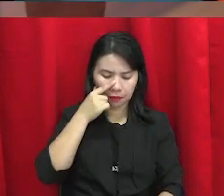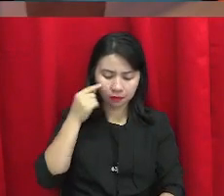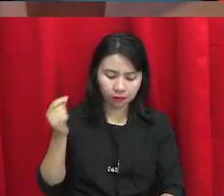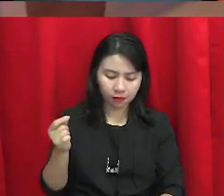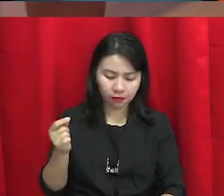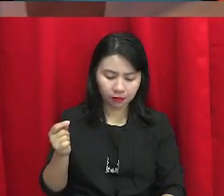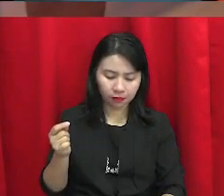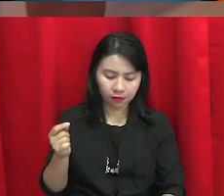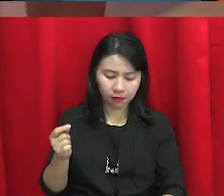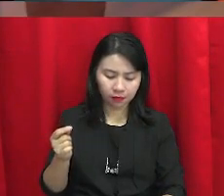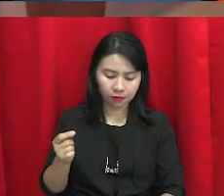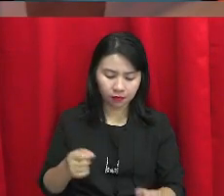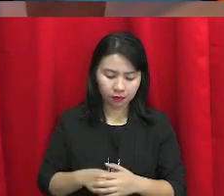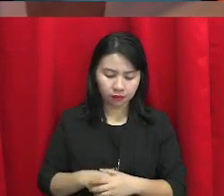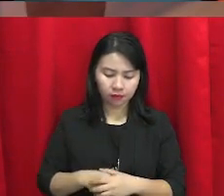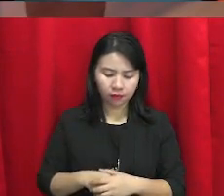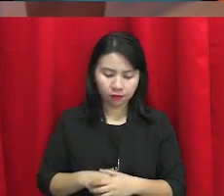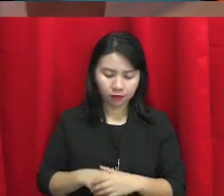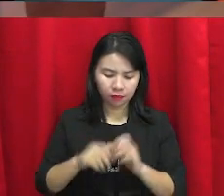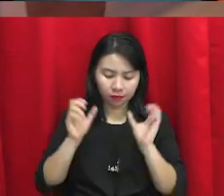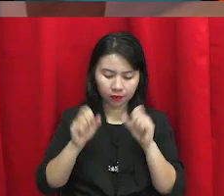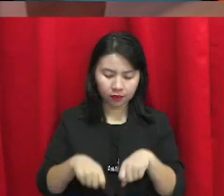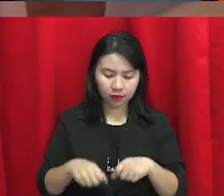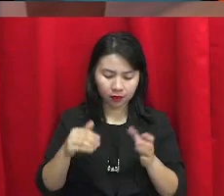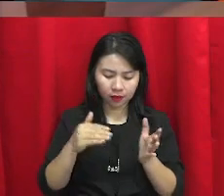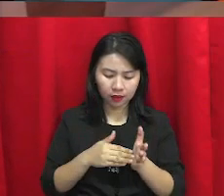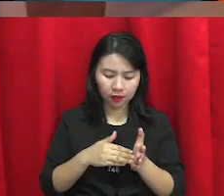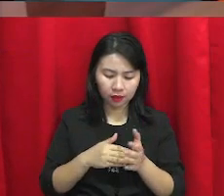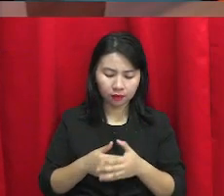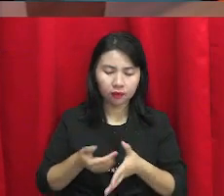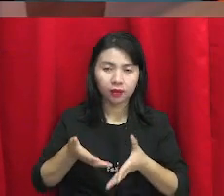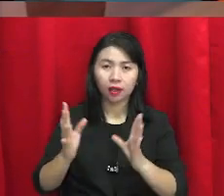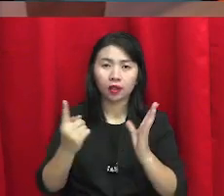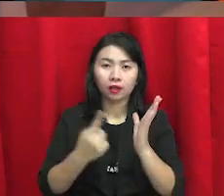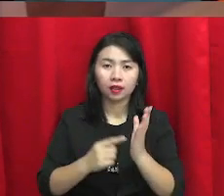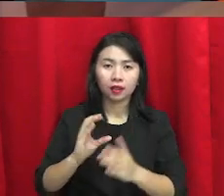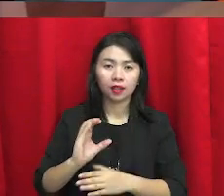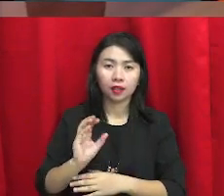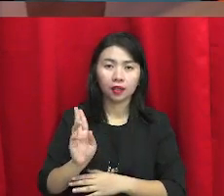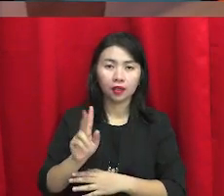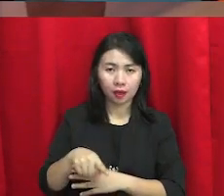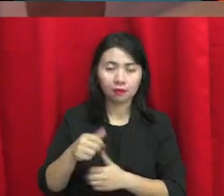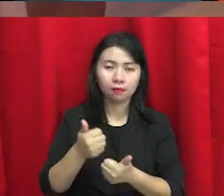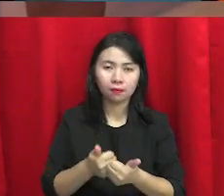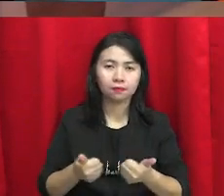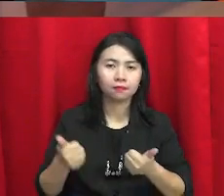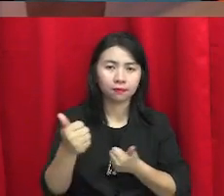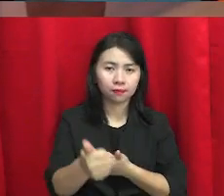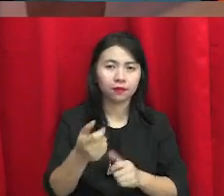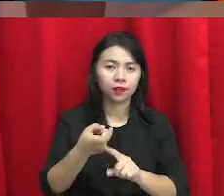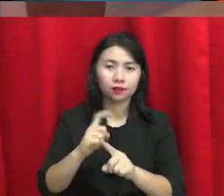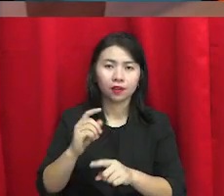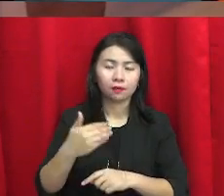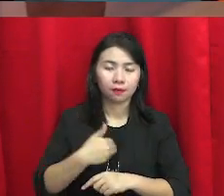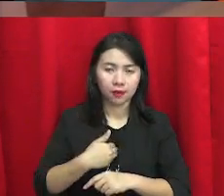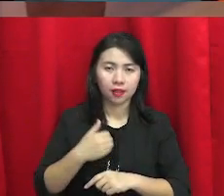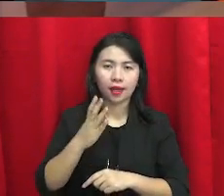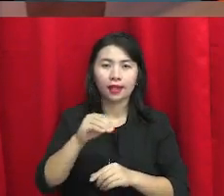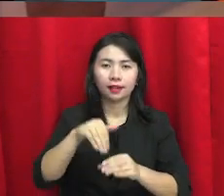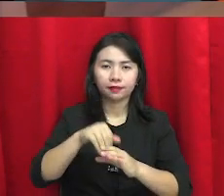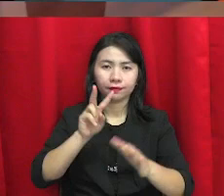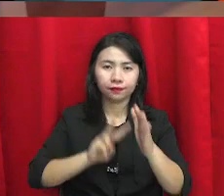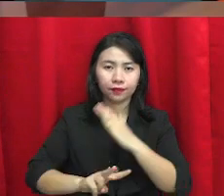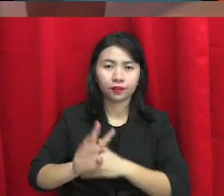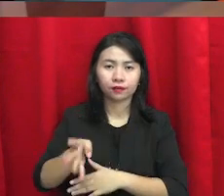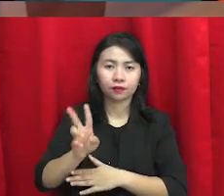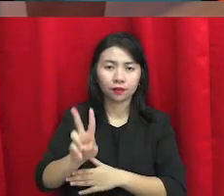see? If it be possible, let this cup pass from me. You see? Dito sa verse number 42, if